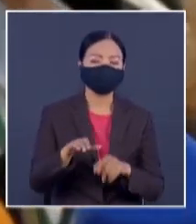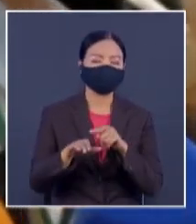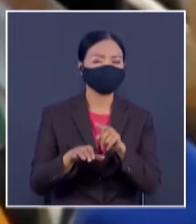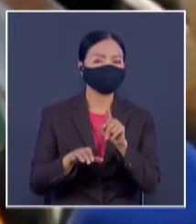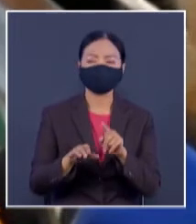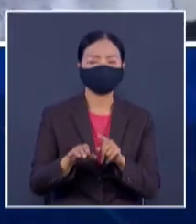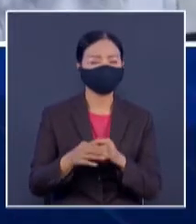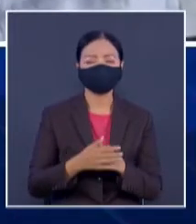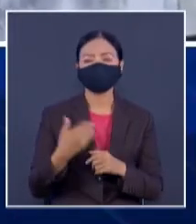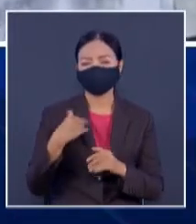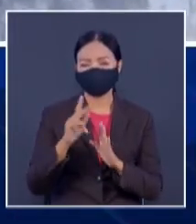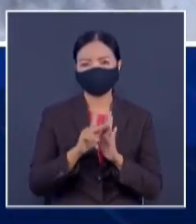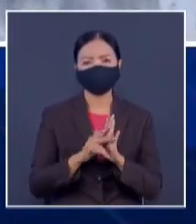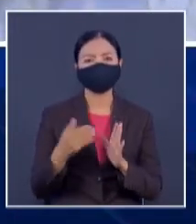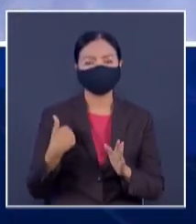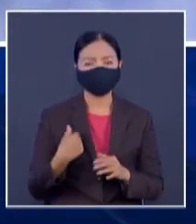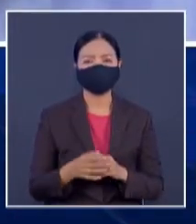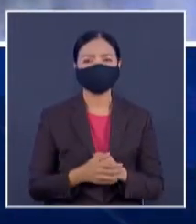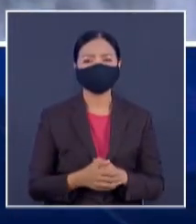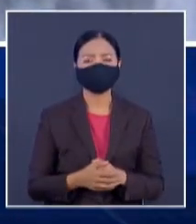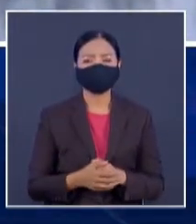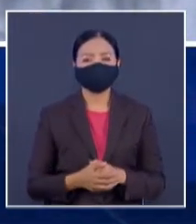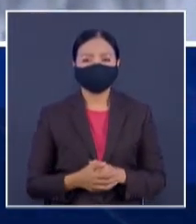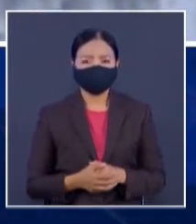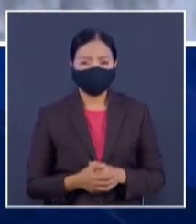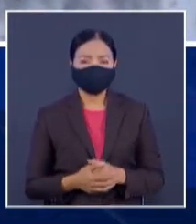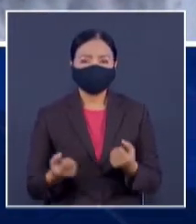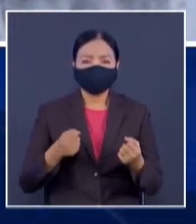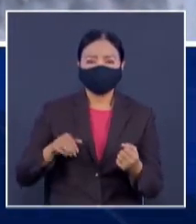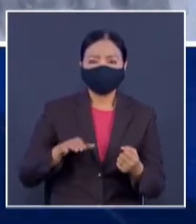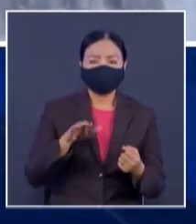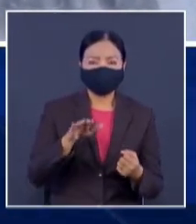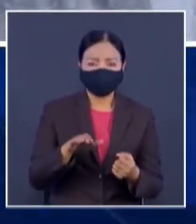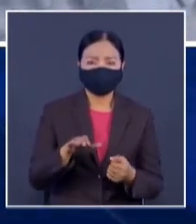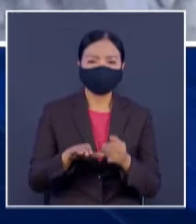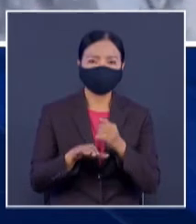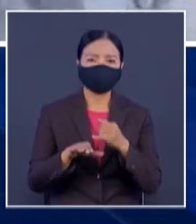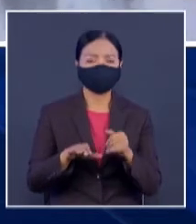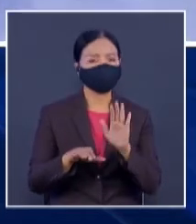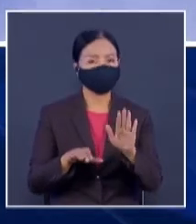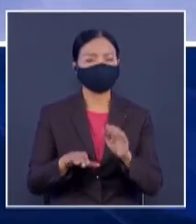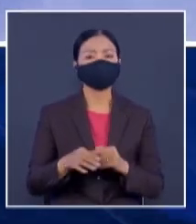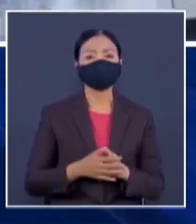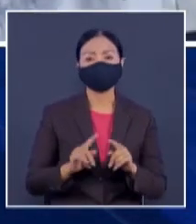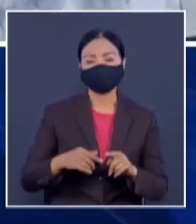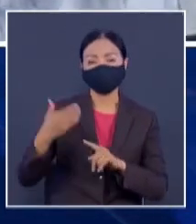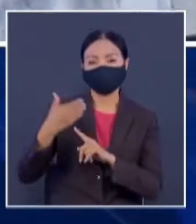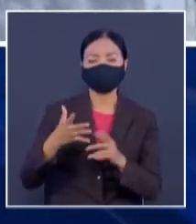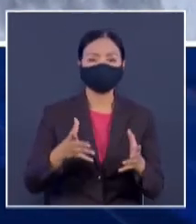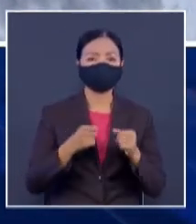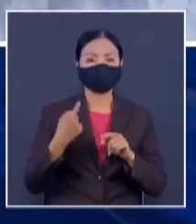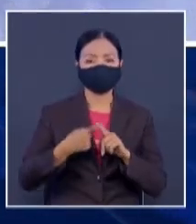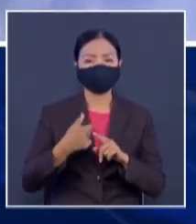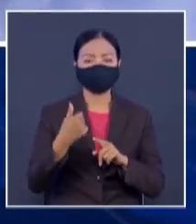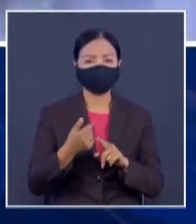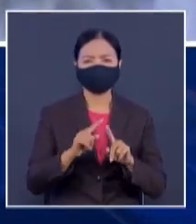ขามีข้อหาครับห้ามบุคคลใดหยุดหรือว่าจอดรถในทางพิเศษเว้นแต่บริเวณนั้นมีป้ายอนุญาตให้จอดรถชั่วค